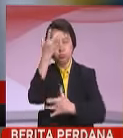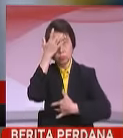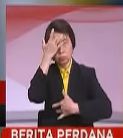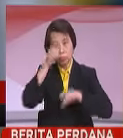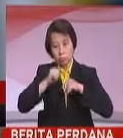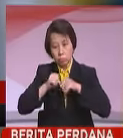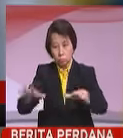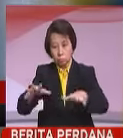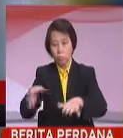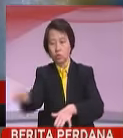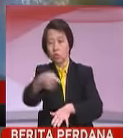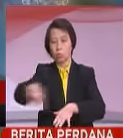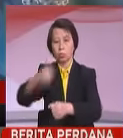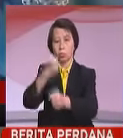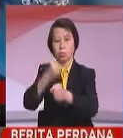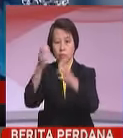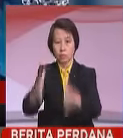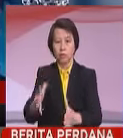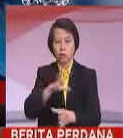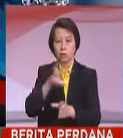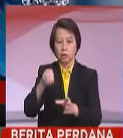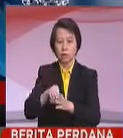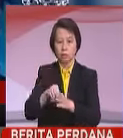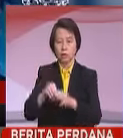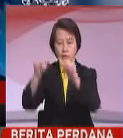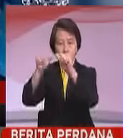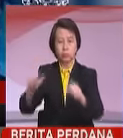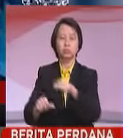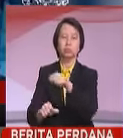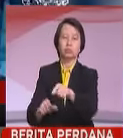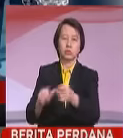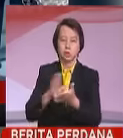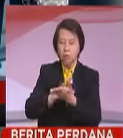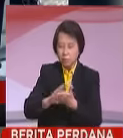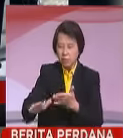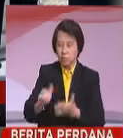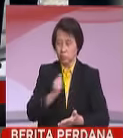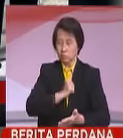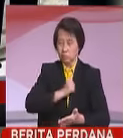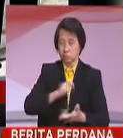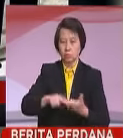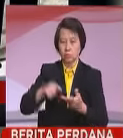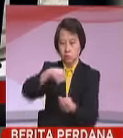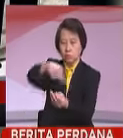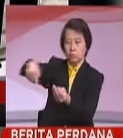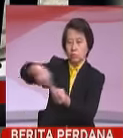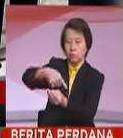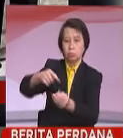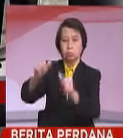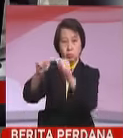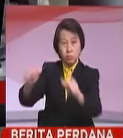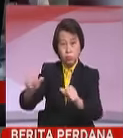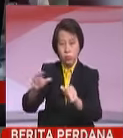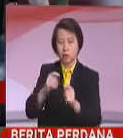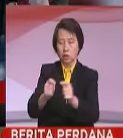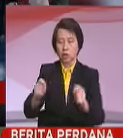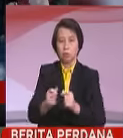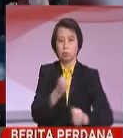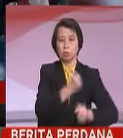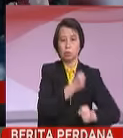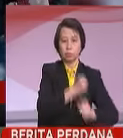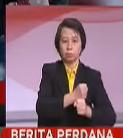berjangkit dalam kalangan pekerja termasuk isu tempat penginapan, kebersihan kendiri dan persekitaran tempat tinggal serta tempat